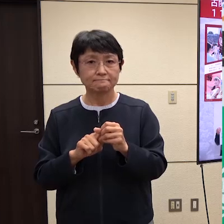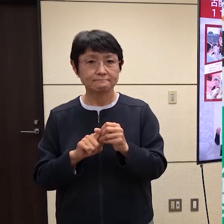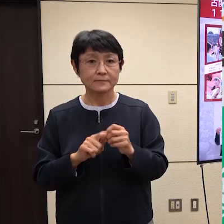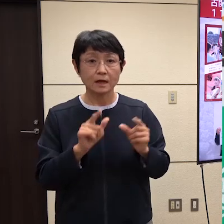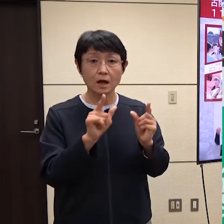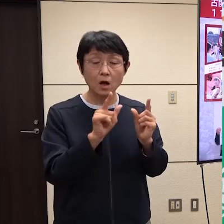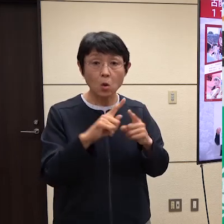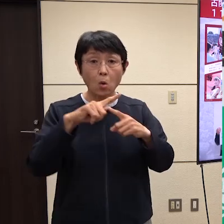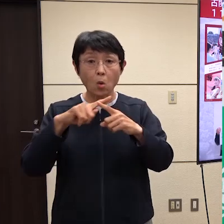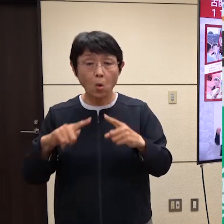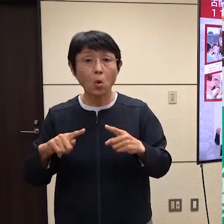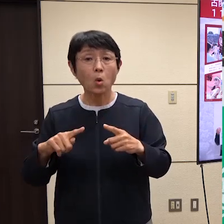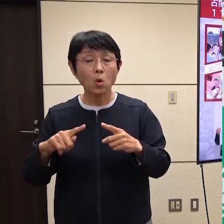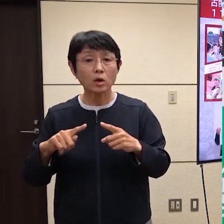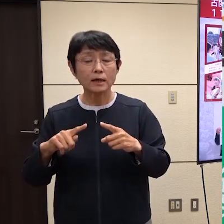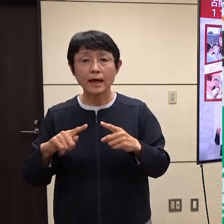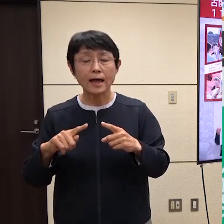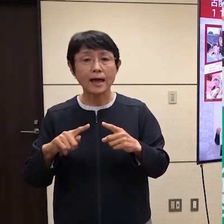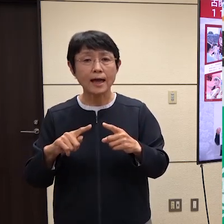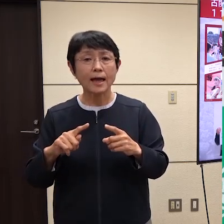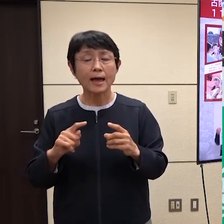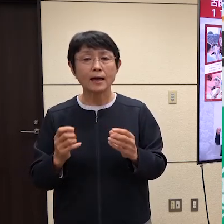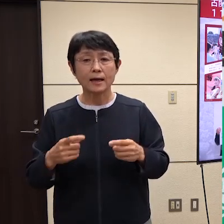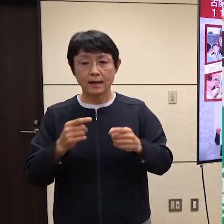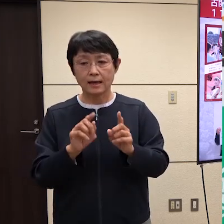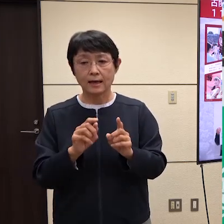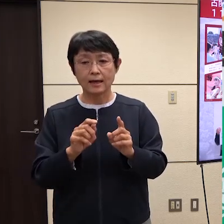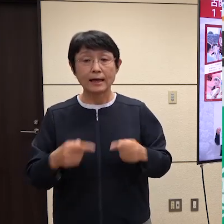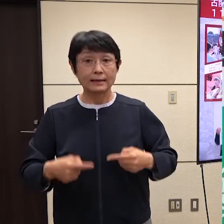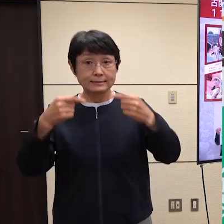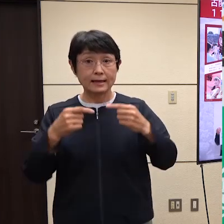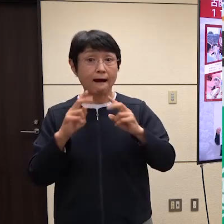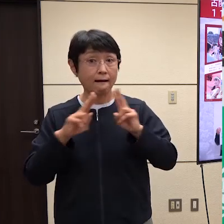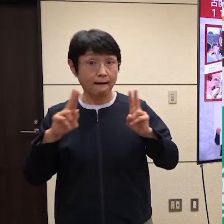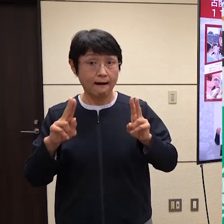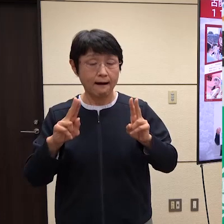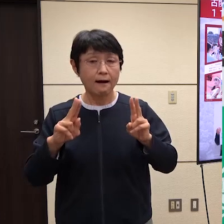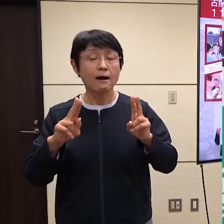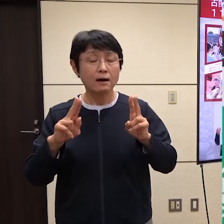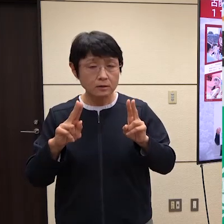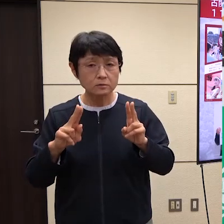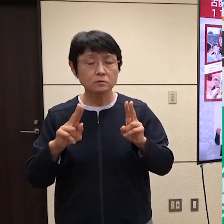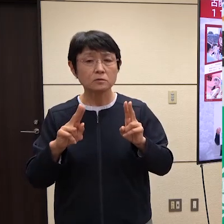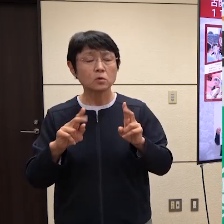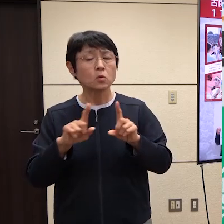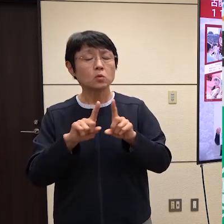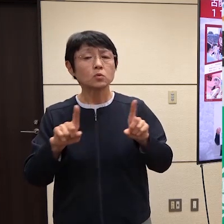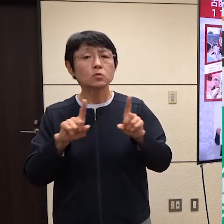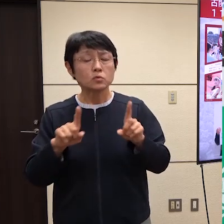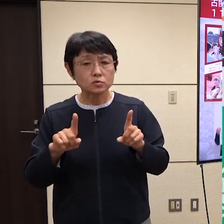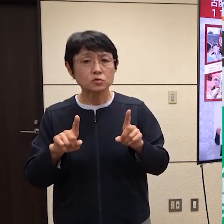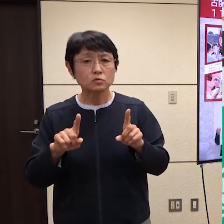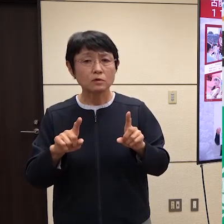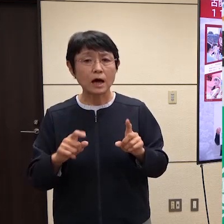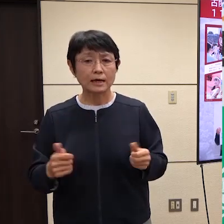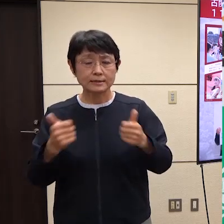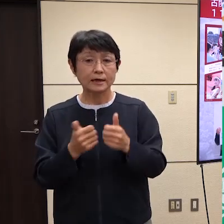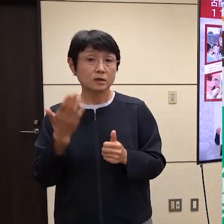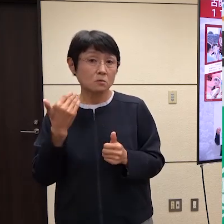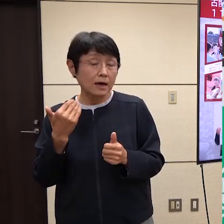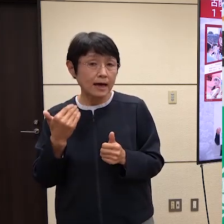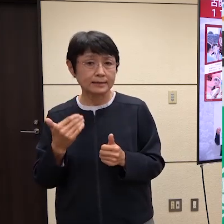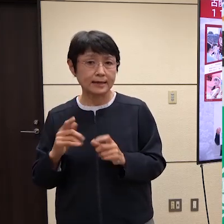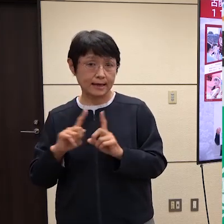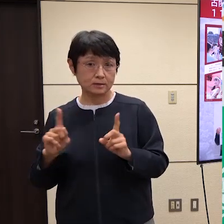早慶賛歌というのを作曲してるんですね。これも通常であれば早慶戦の一番最初に、演奏されるそうですけれども